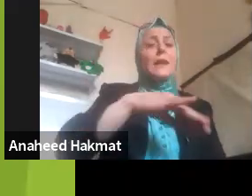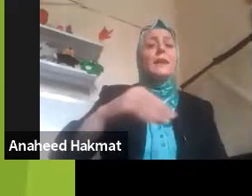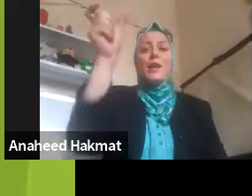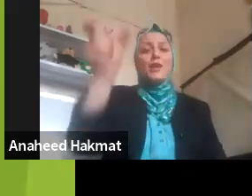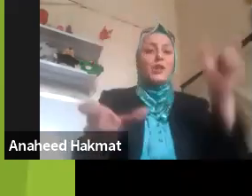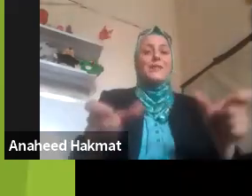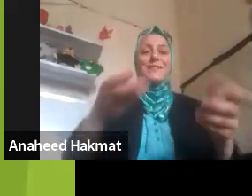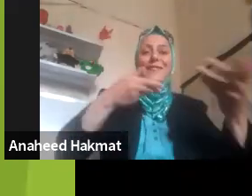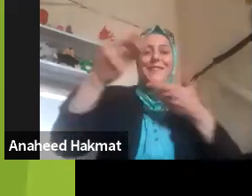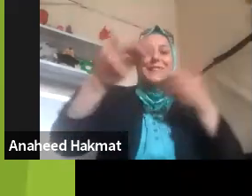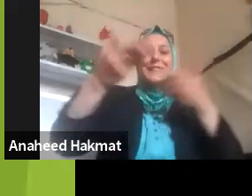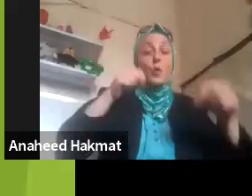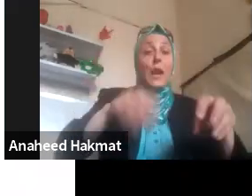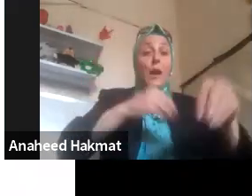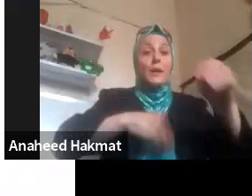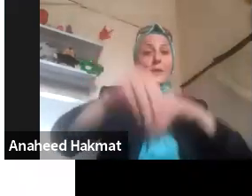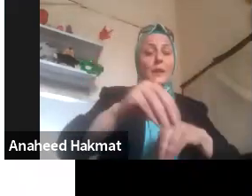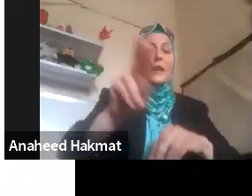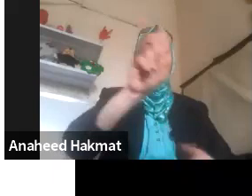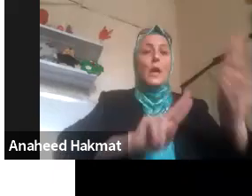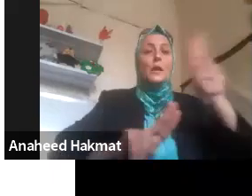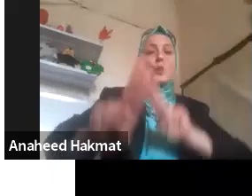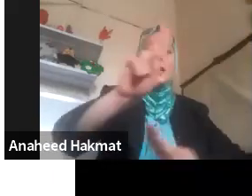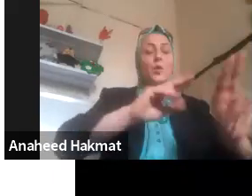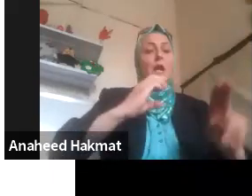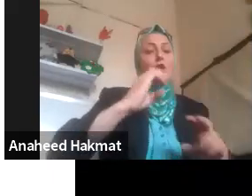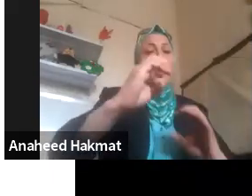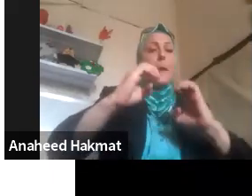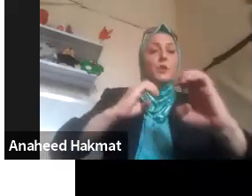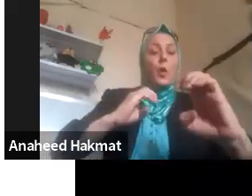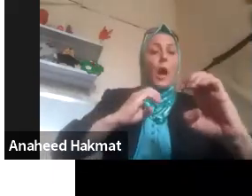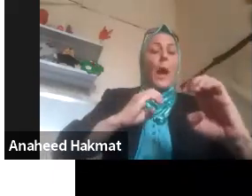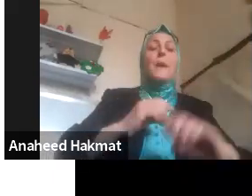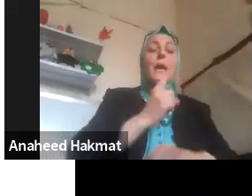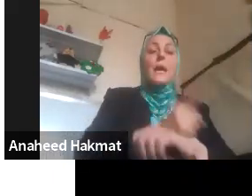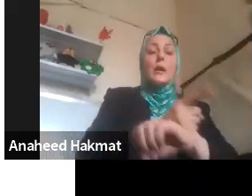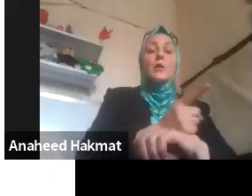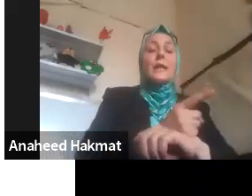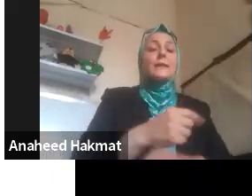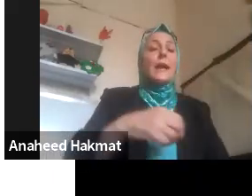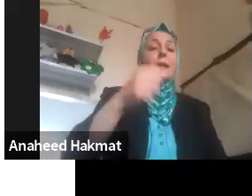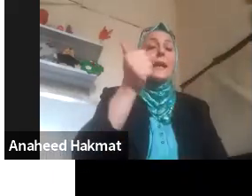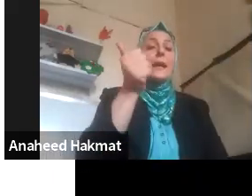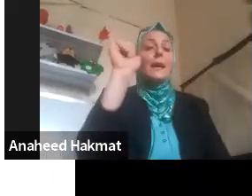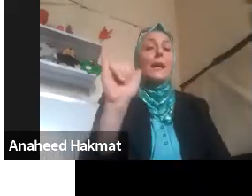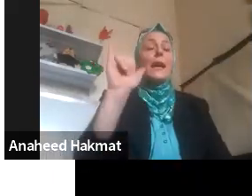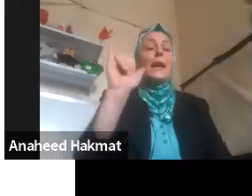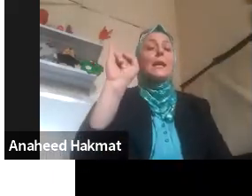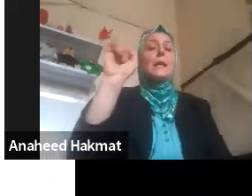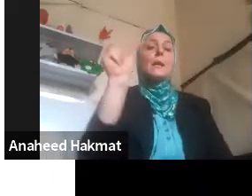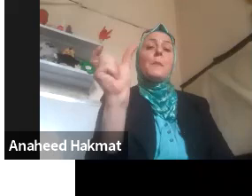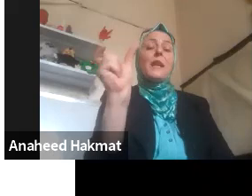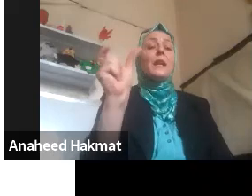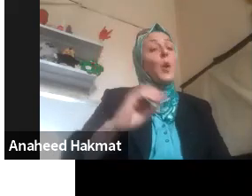الآن ننتقل للأسئلة والأجوبة. الأخ أيمن راح يساعدنا في انتقاء الأسئلة التي كتبت،